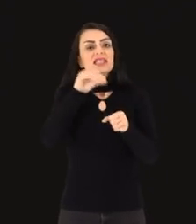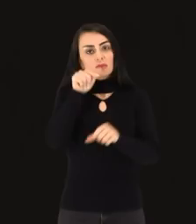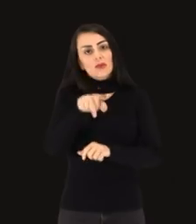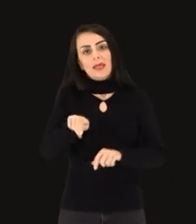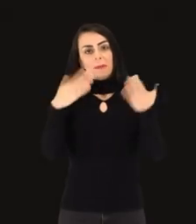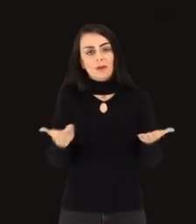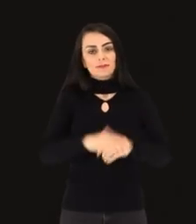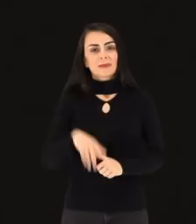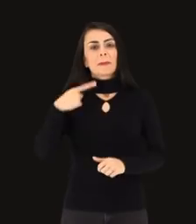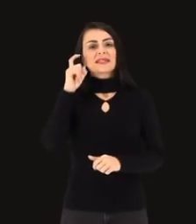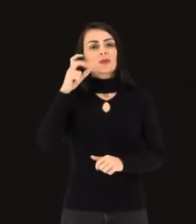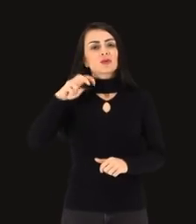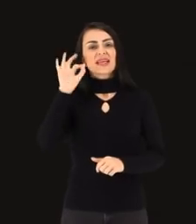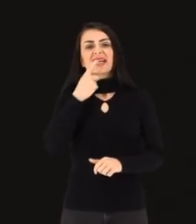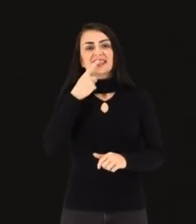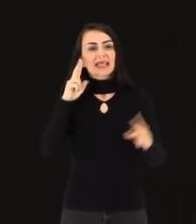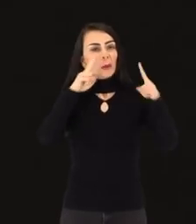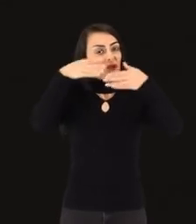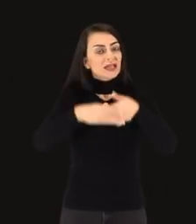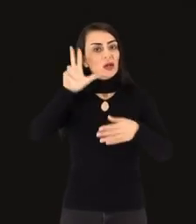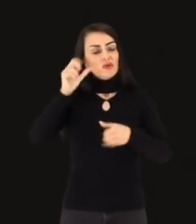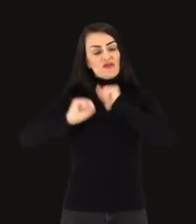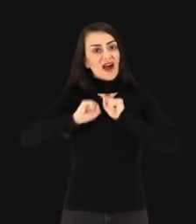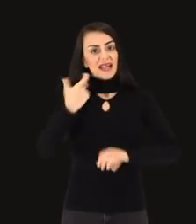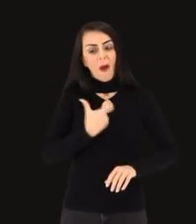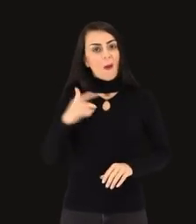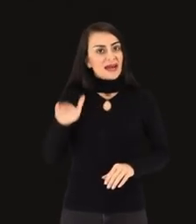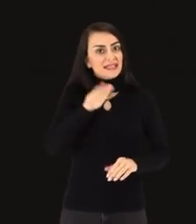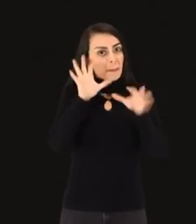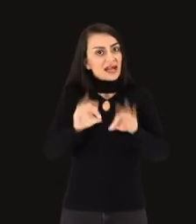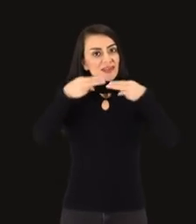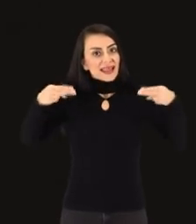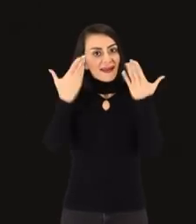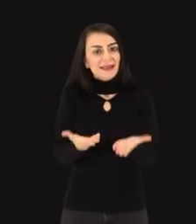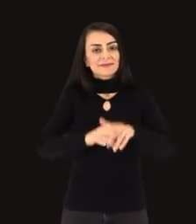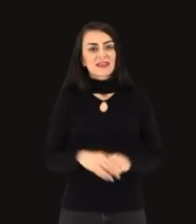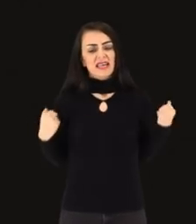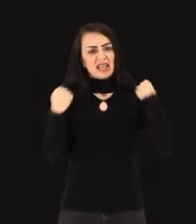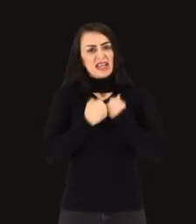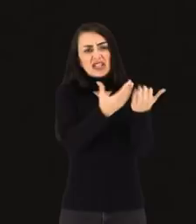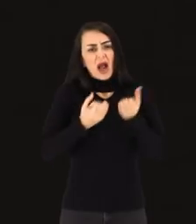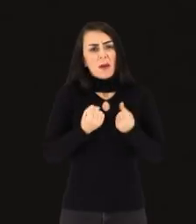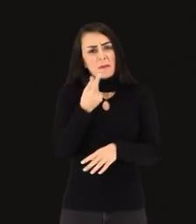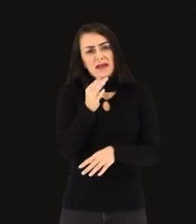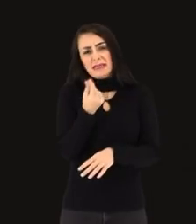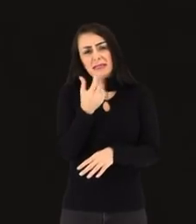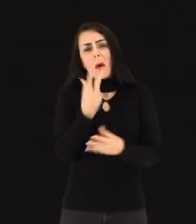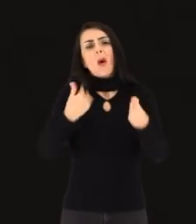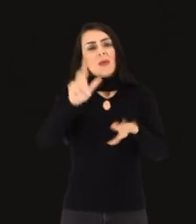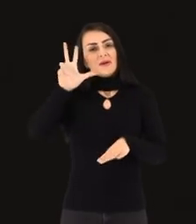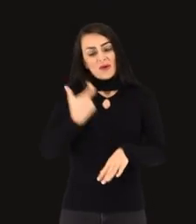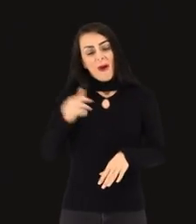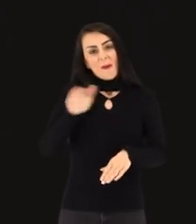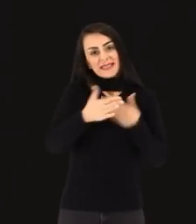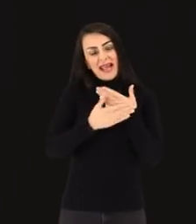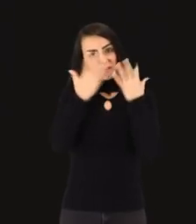uzatıyor. Aşırı zengin biri olduğundan değil, her halükarda yardım edebileceği birilerini arayıp bulabildiği için yapıyor bunu.